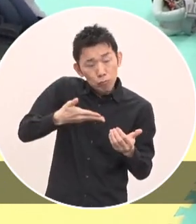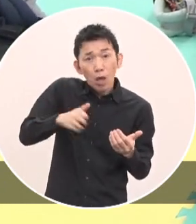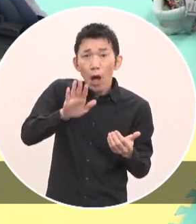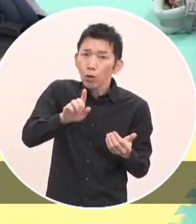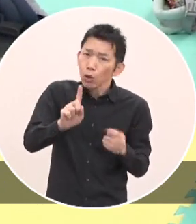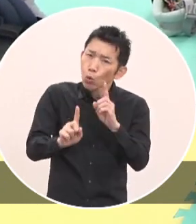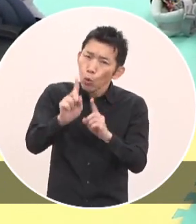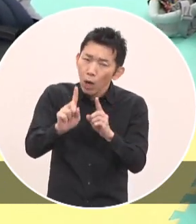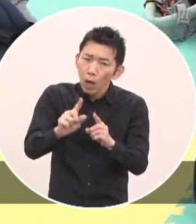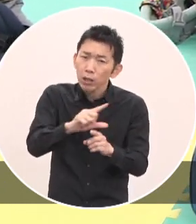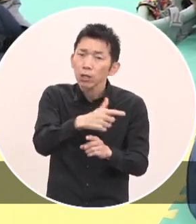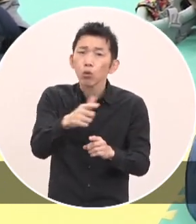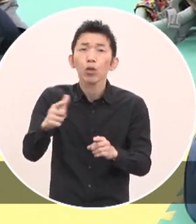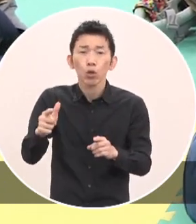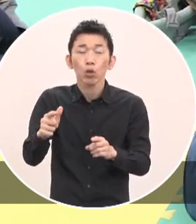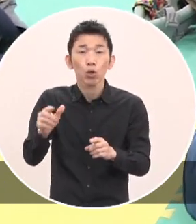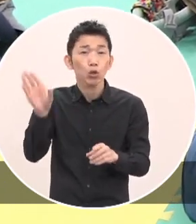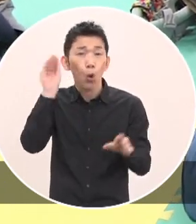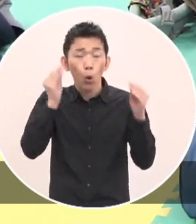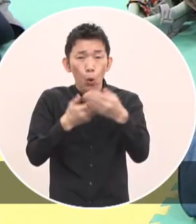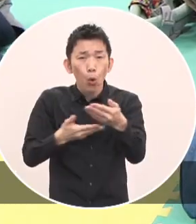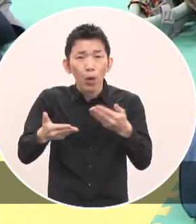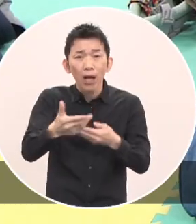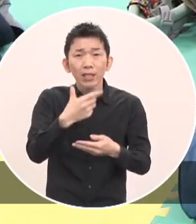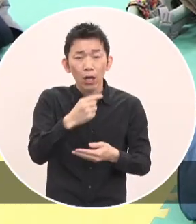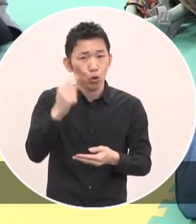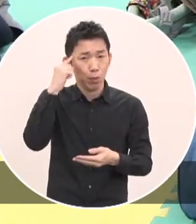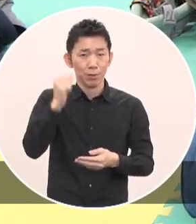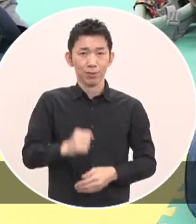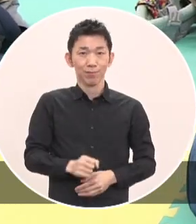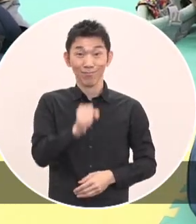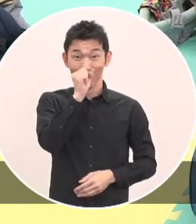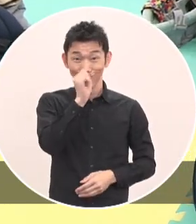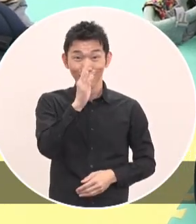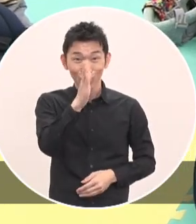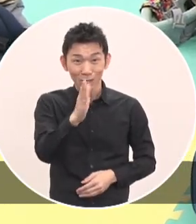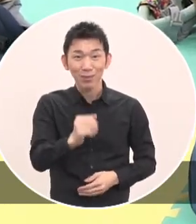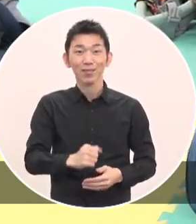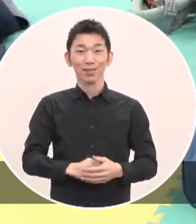けどバーイできたかなと思う